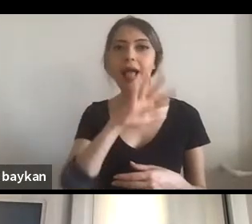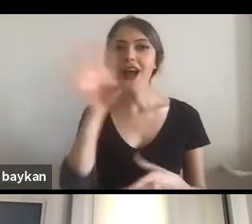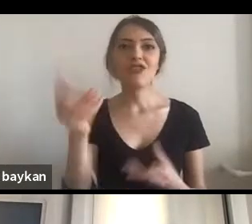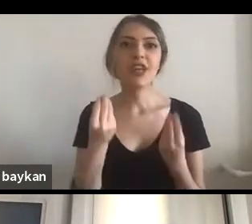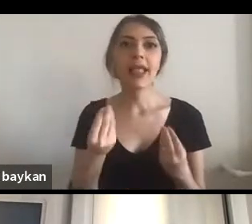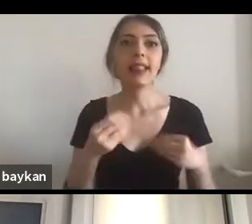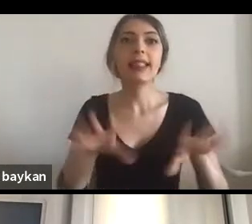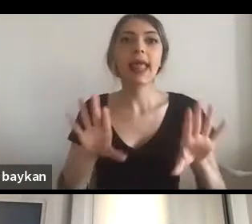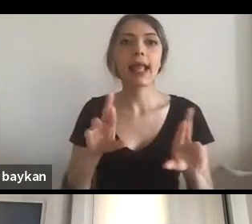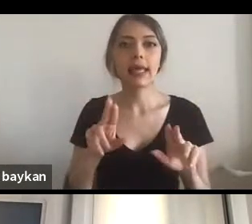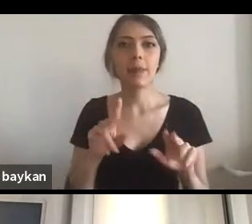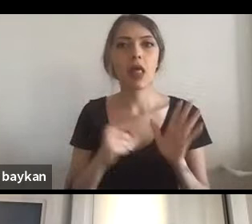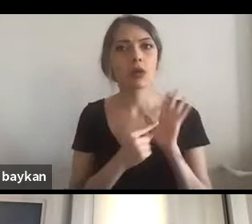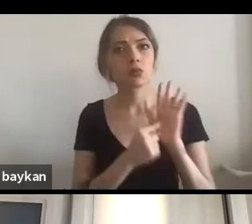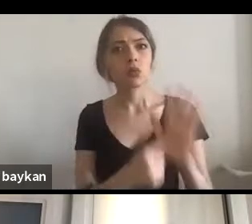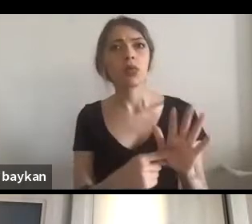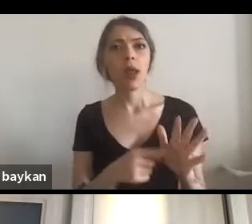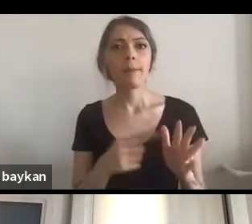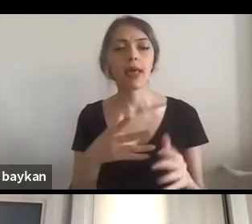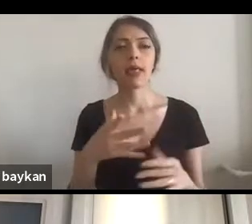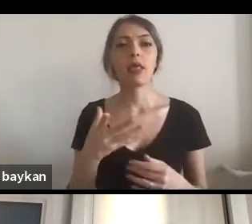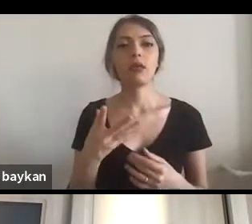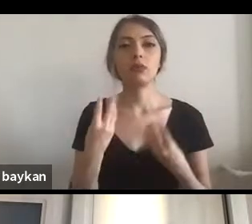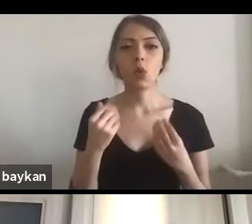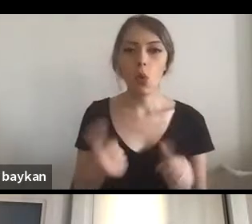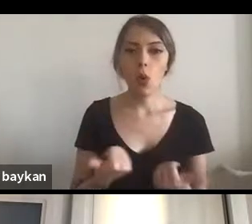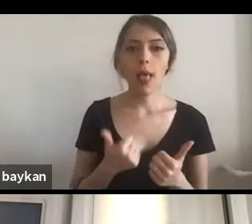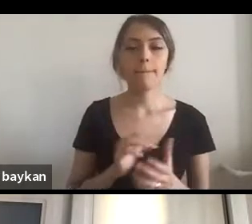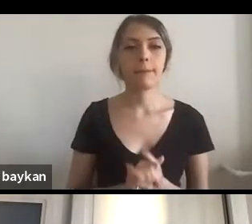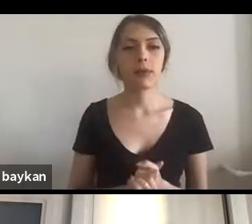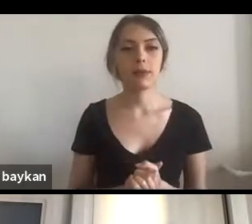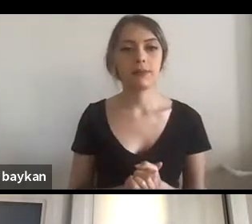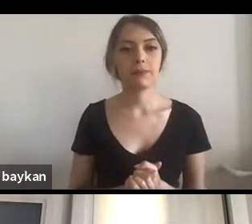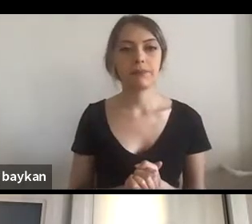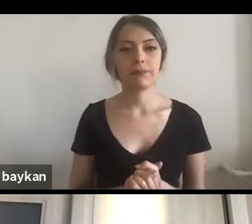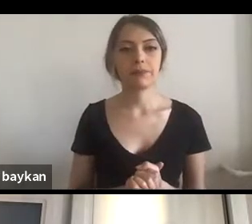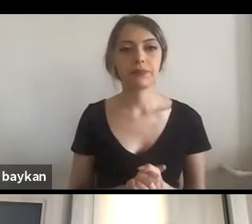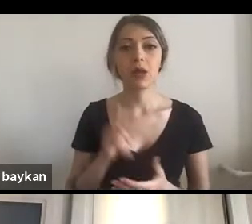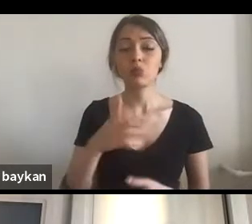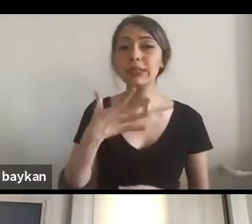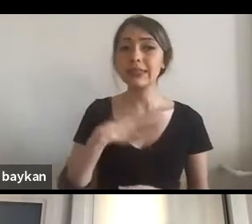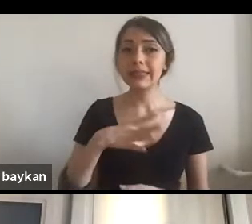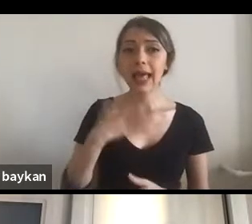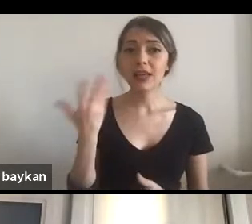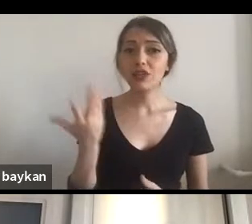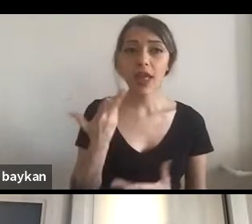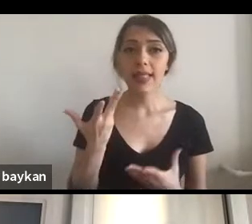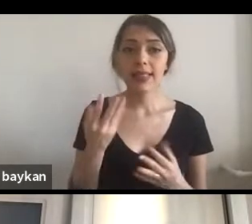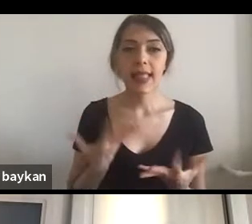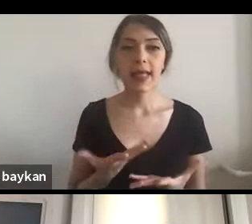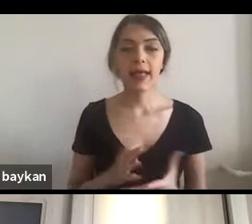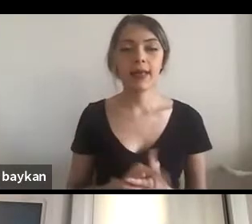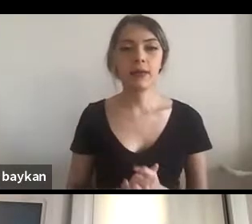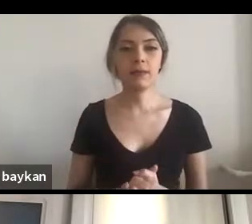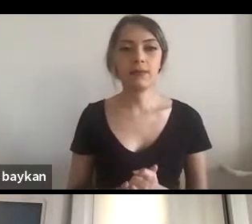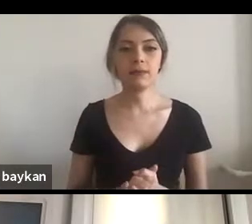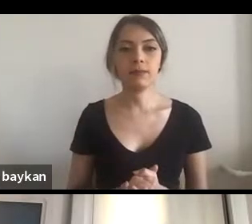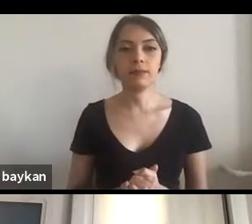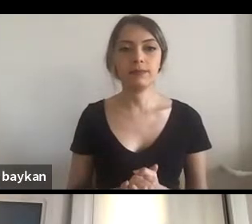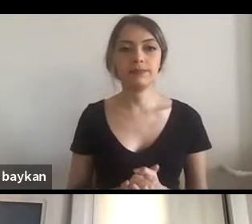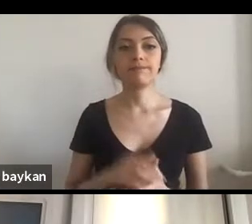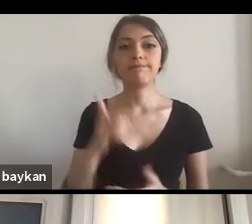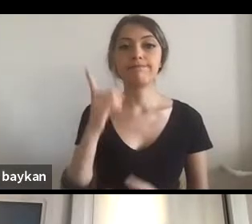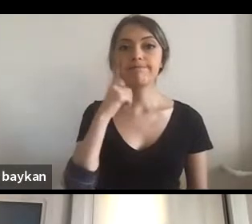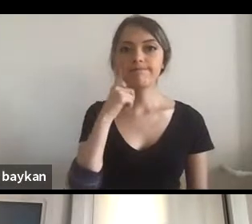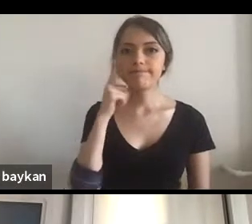bir şekilde sunulmadığını ve burada aslında talep edilmesi gereken şeylerden biri